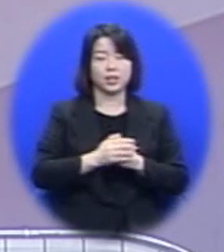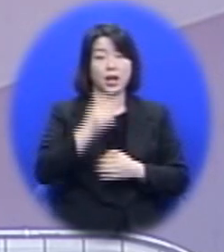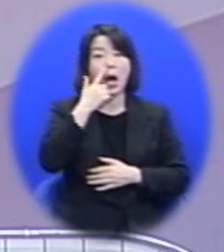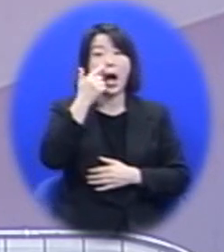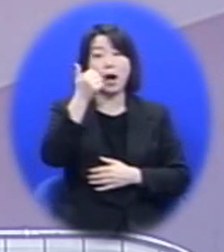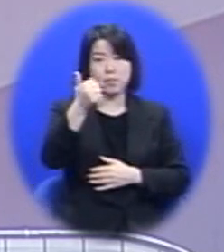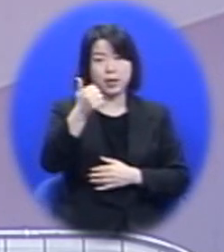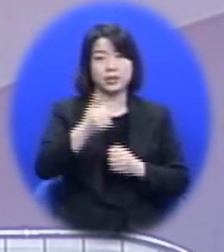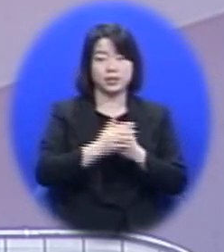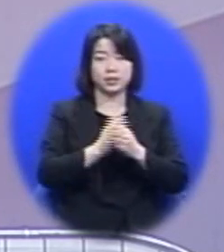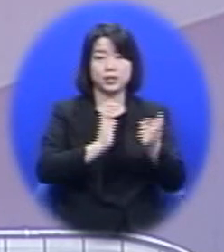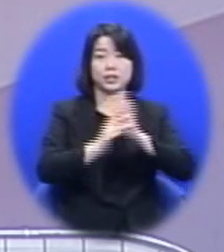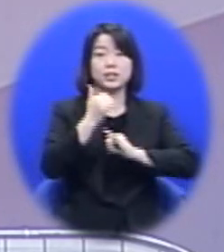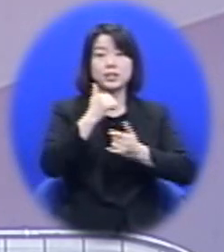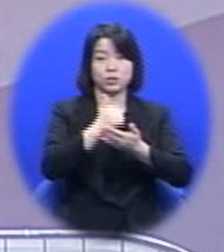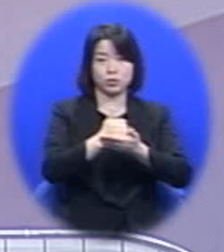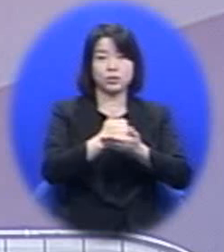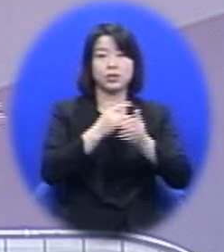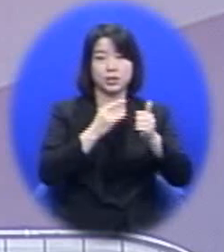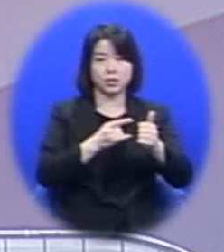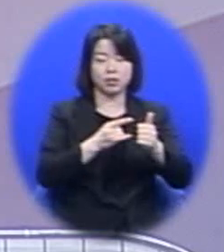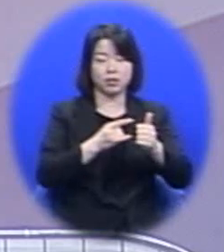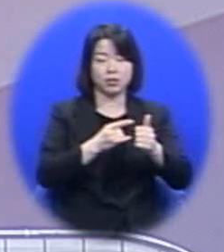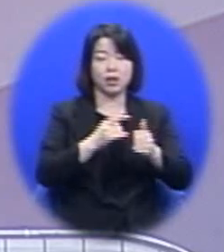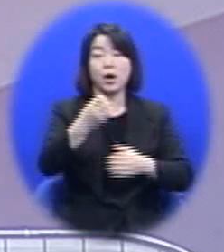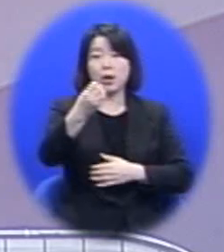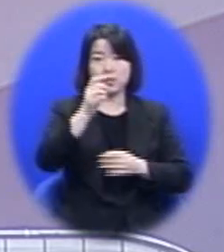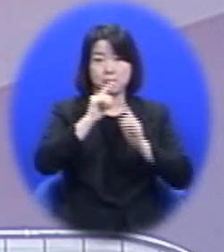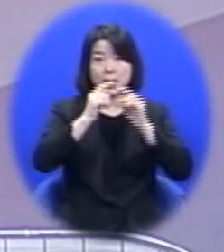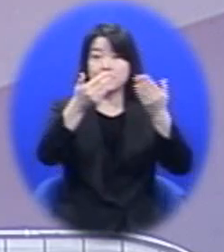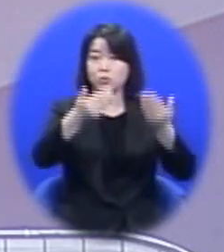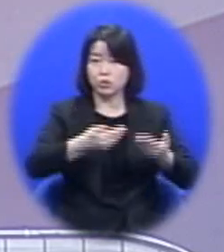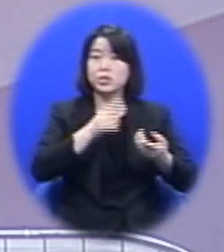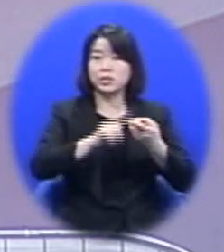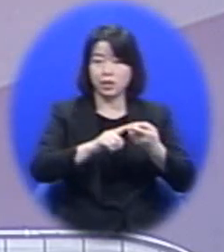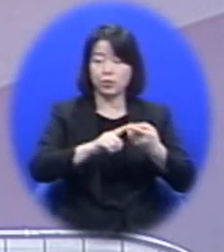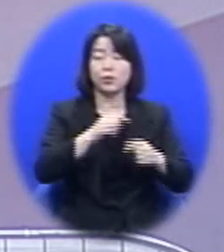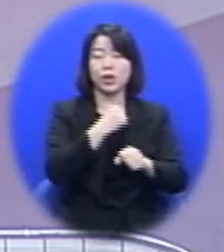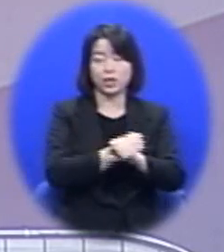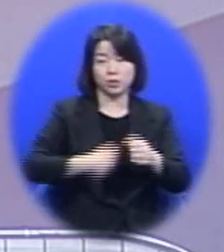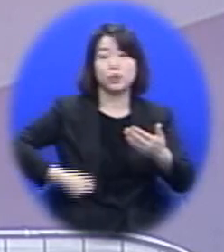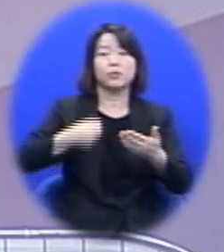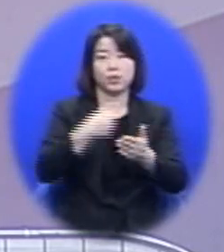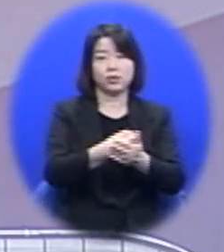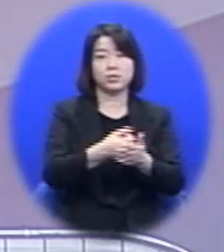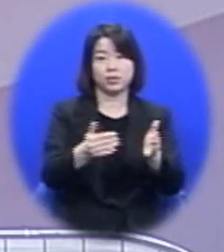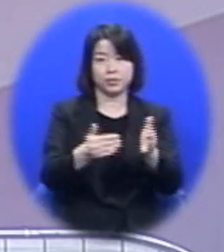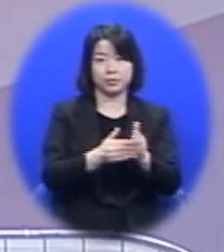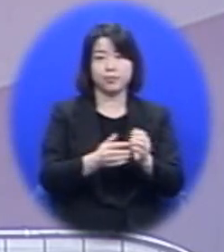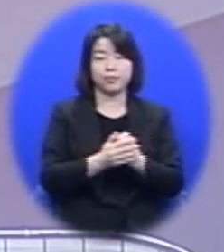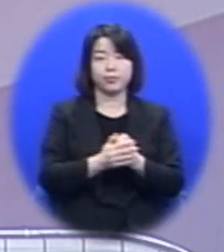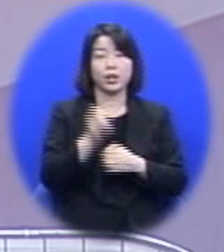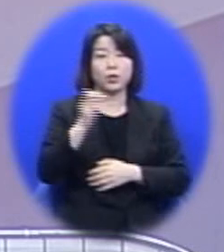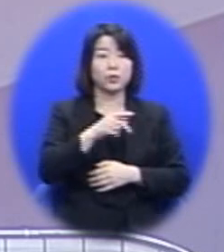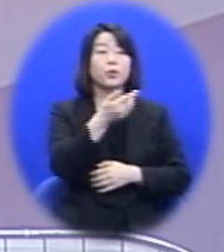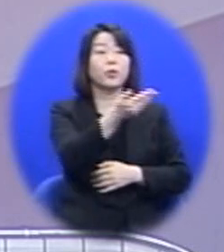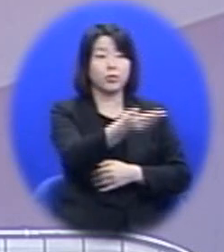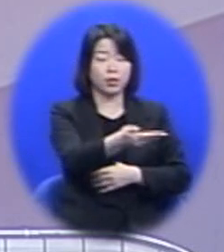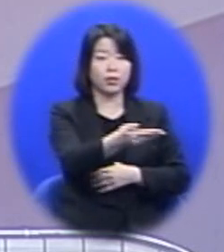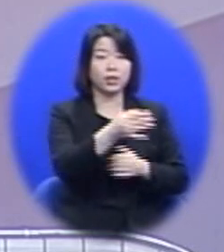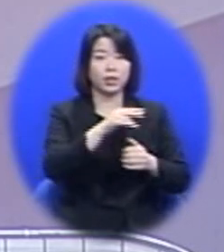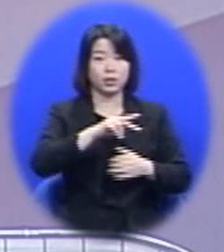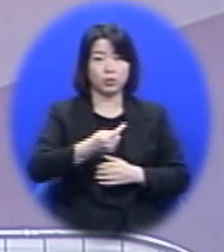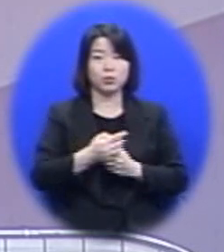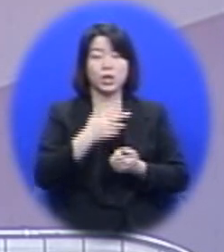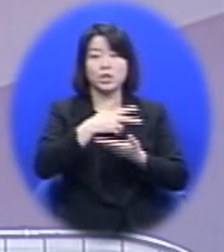아빠는 예수님께서 하자고 하는 대로 그렇게 하기로 이미 결정을 했어. 그리고 너에게도